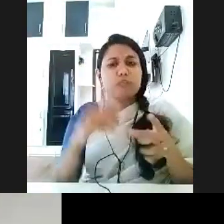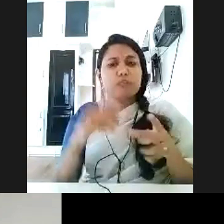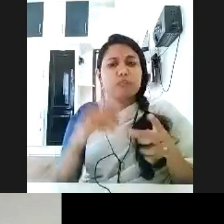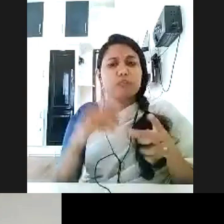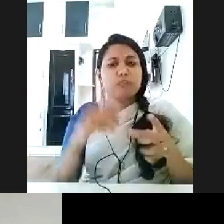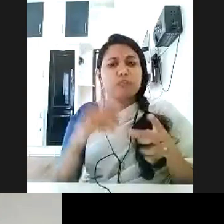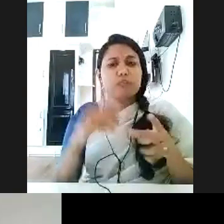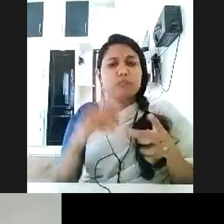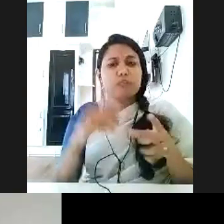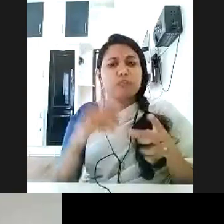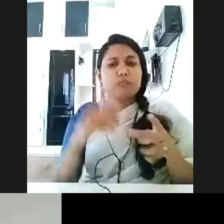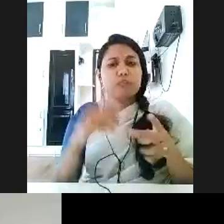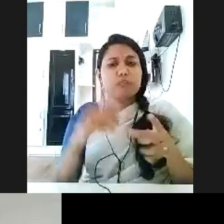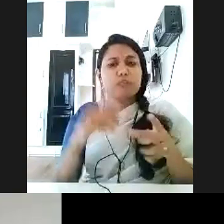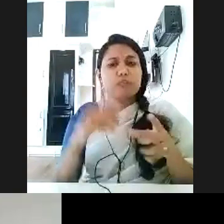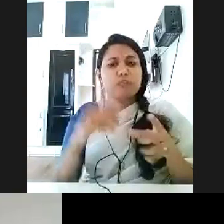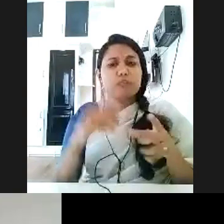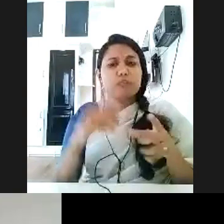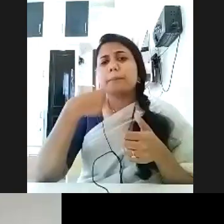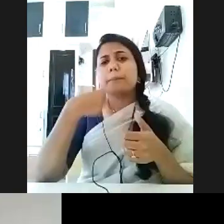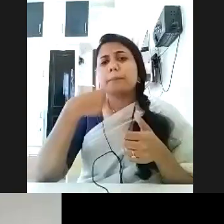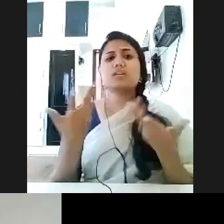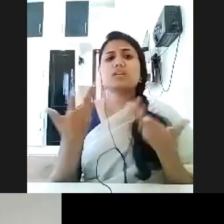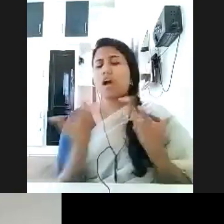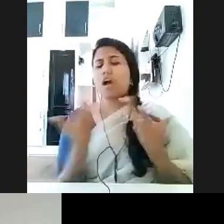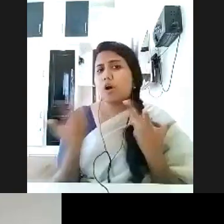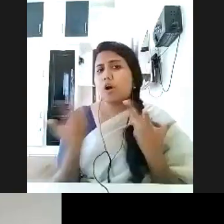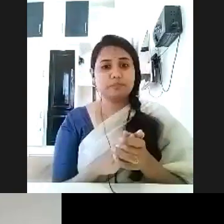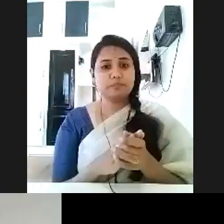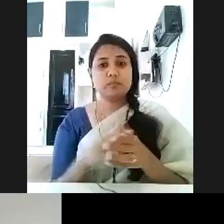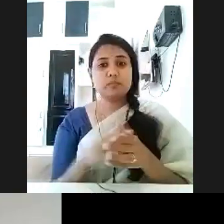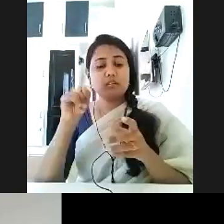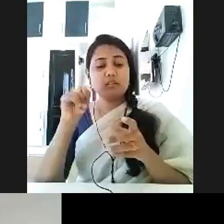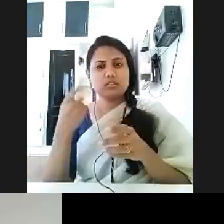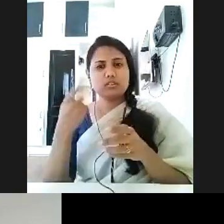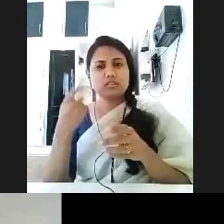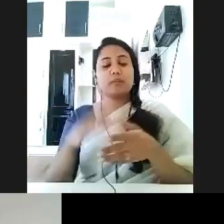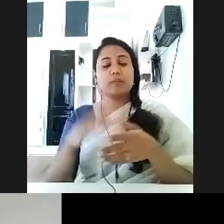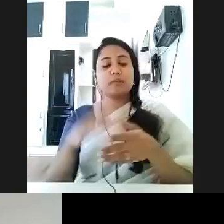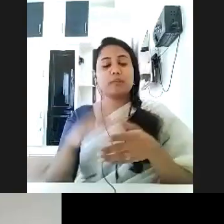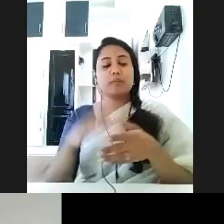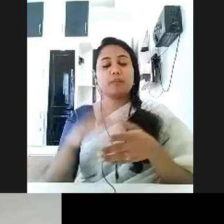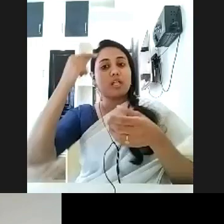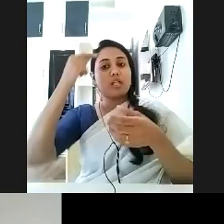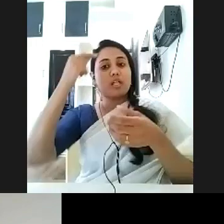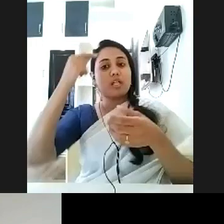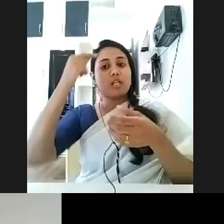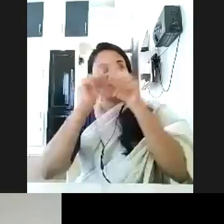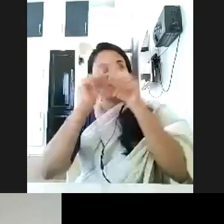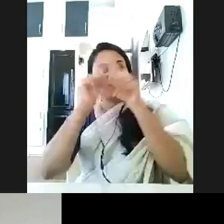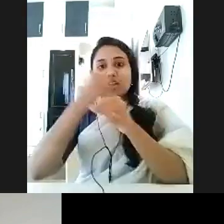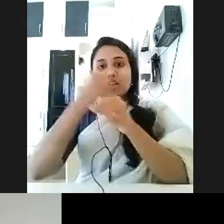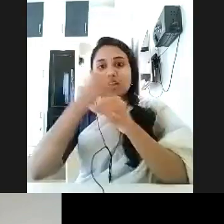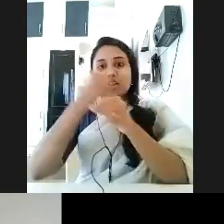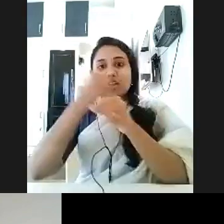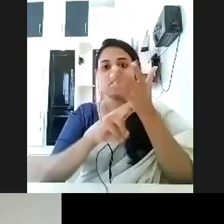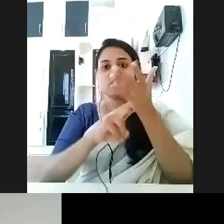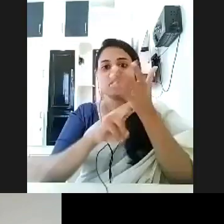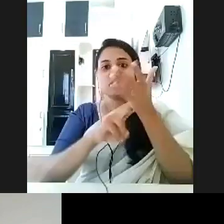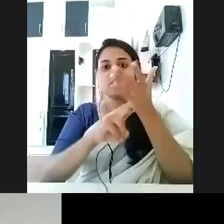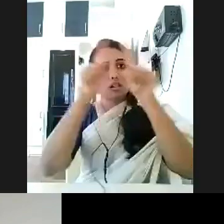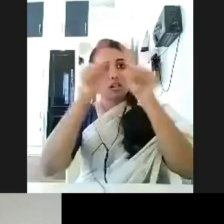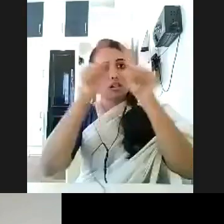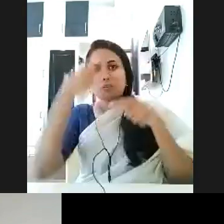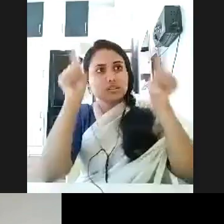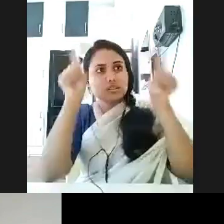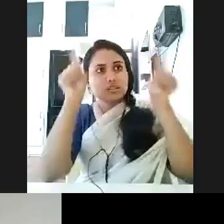ആക്ട് ചെയ്യാന്ന് പറഞ്ഞാൽ ഈ ഫസ്റ്റ് ഡിഫക്റ്റീവ് ആയിട്ടുള്ള ജീനിനെ കംപ്ലീറ്റ് ആയിട്ട് മാറ്റുന്ന ഒരു മരുന്ന്. അതാണ് ഈ ഏറ്റവും വില കൂടിയ